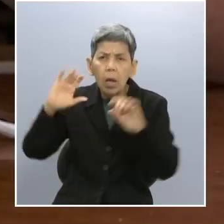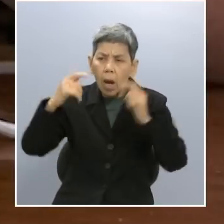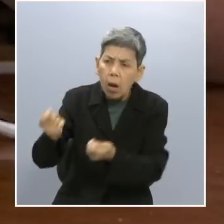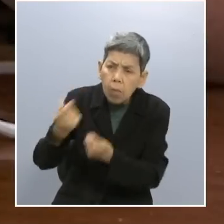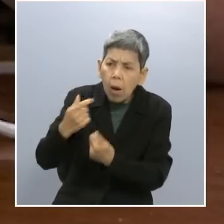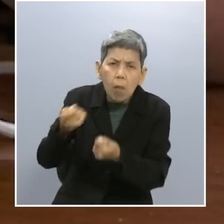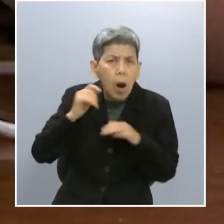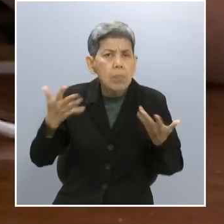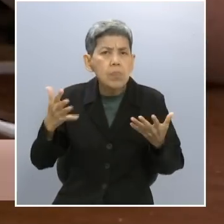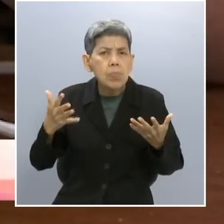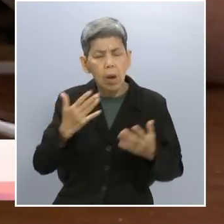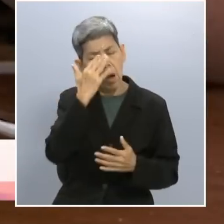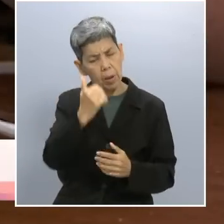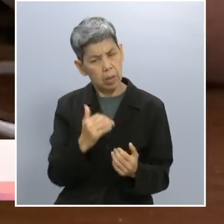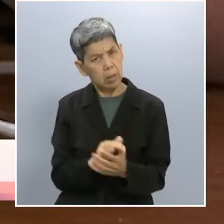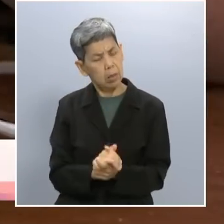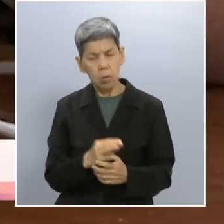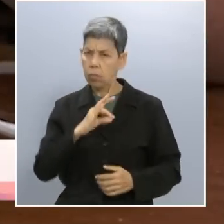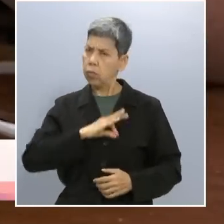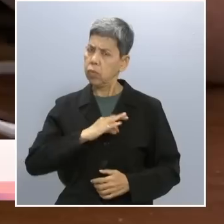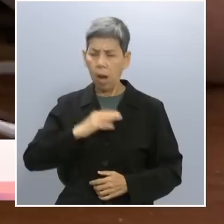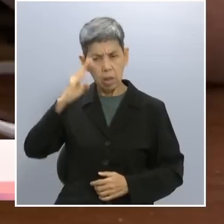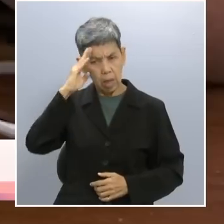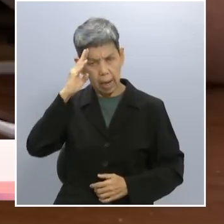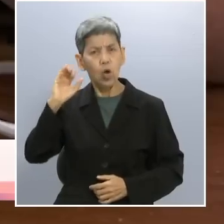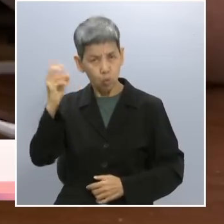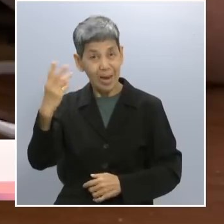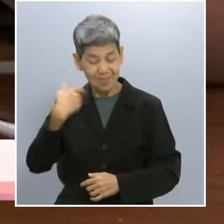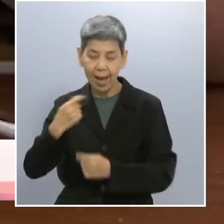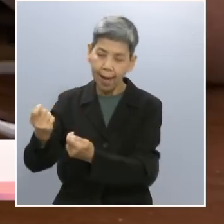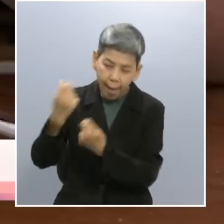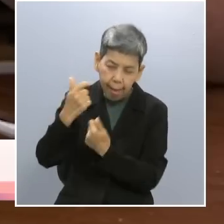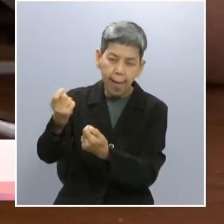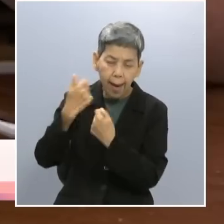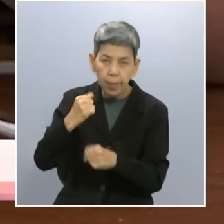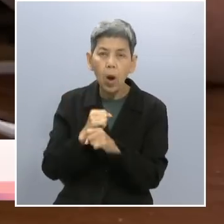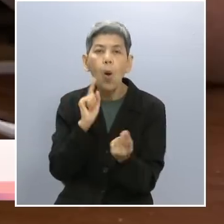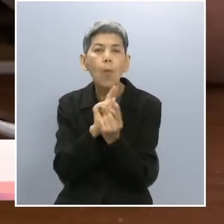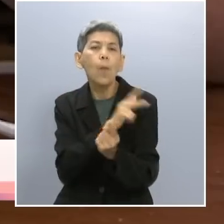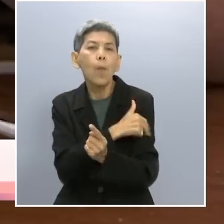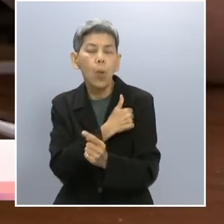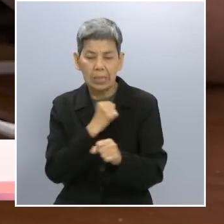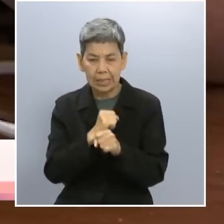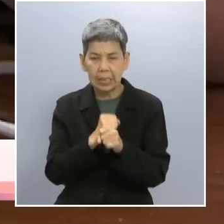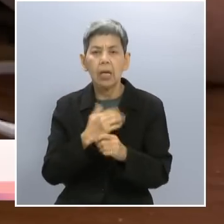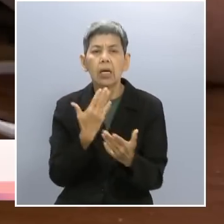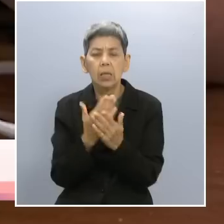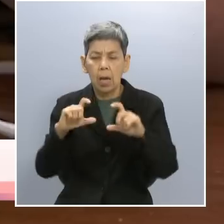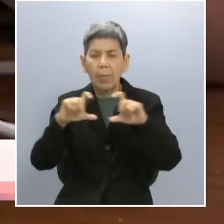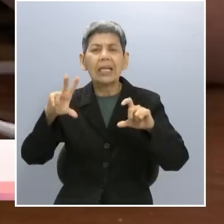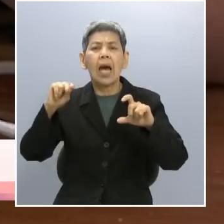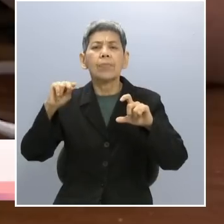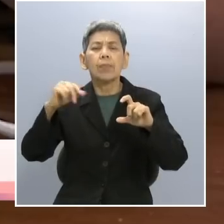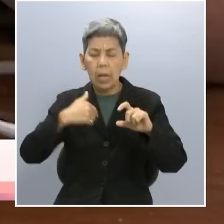นะฮะคือไม่ได้สวัสดิการของทหารน่ะเอาง่ายๆนะครับคือไปหาหมอเนี่ยต้องใช้สิทธิ์ 30บาทรักษา